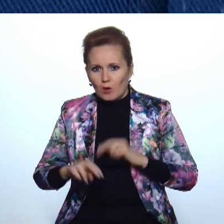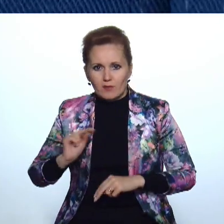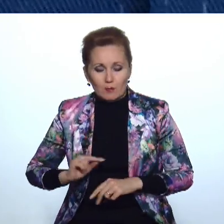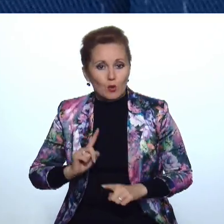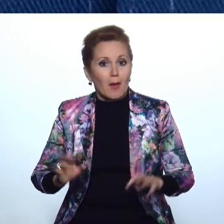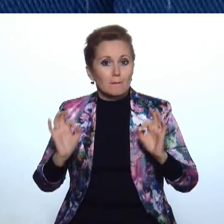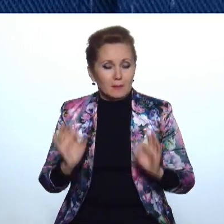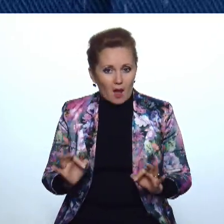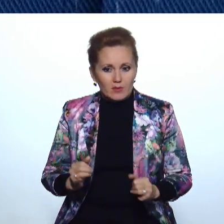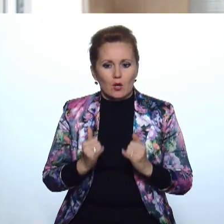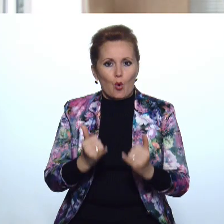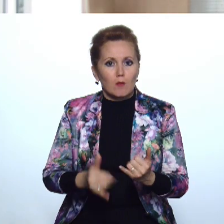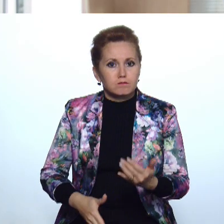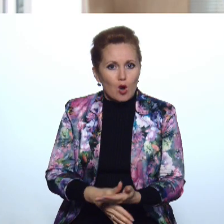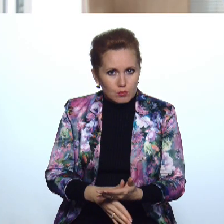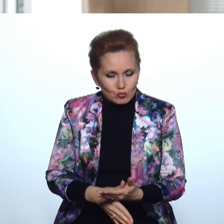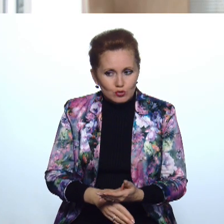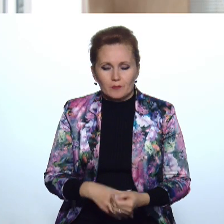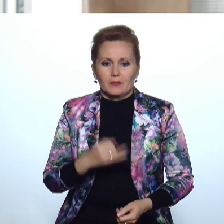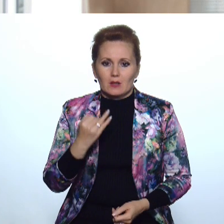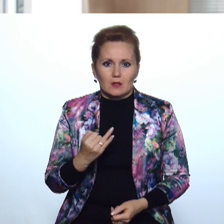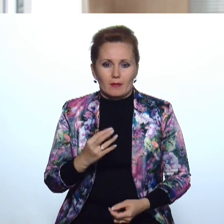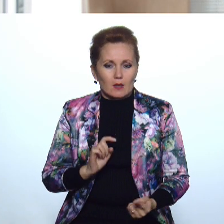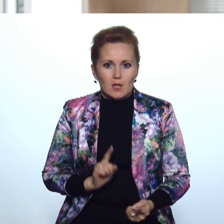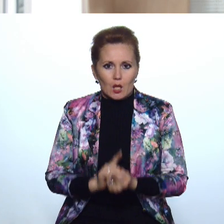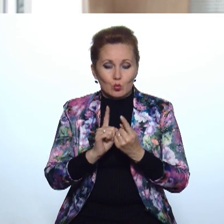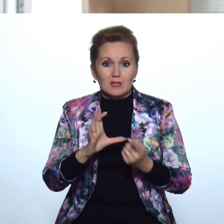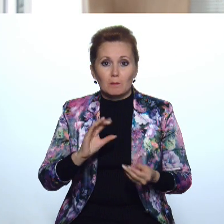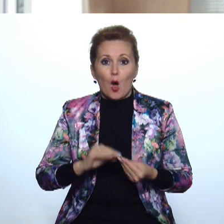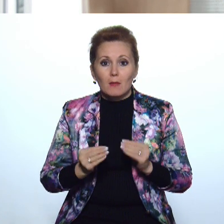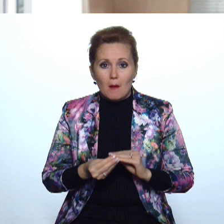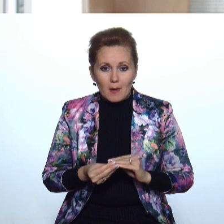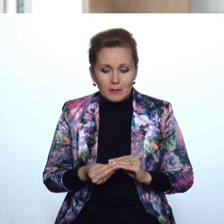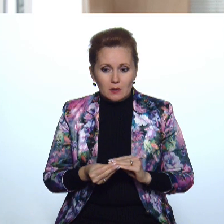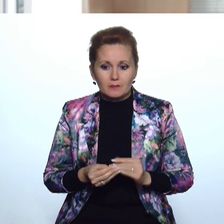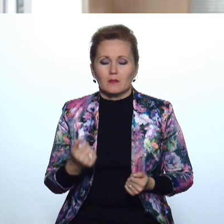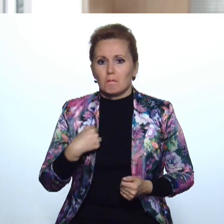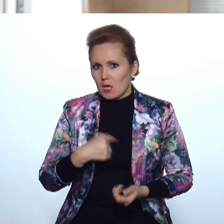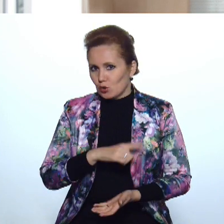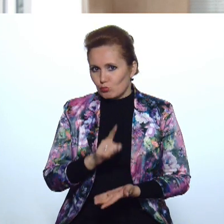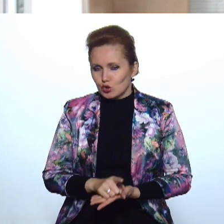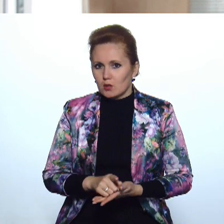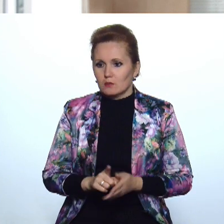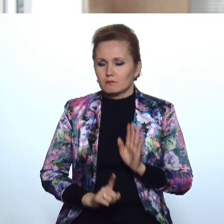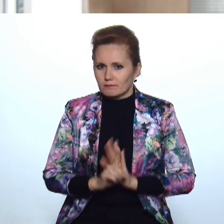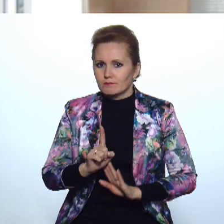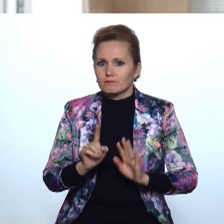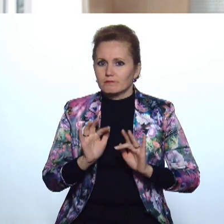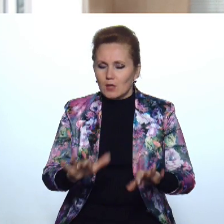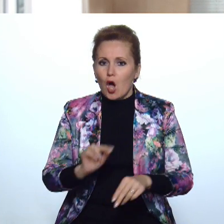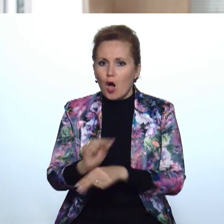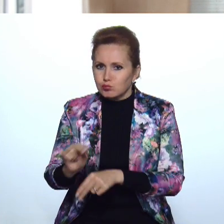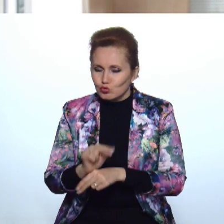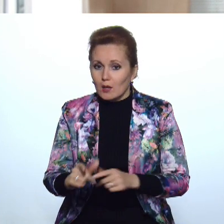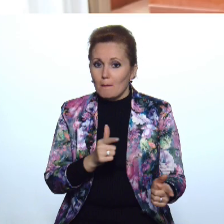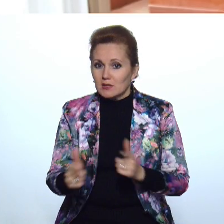чтобы правильно оказать помощь и не столкнуться с проблемами, мы должны провести вначале обучение,